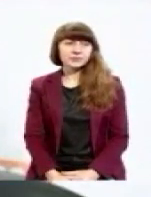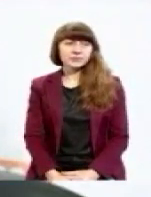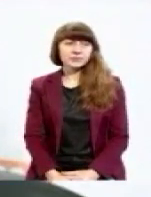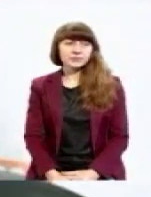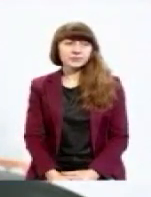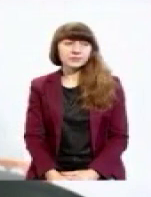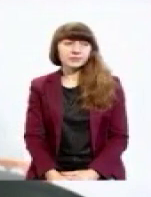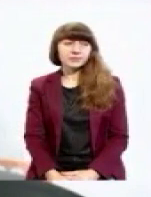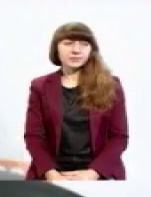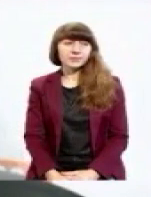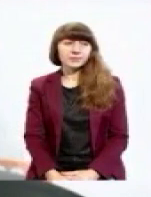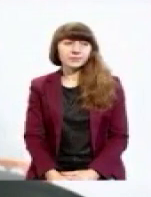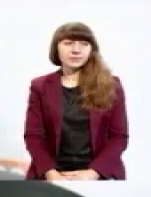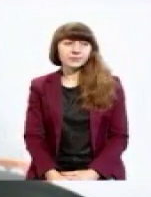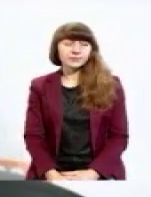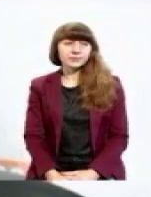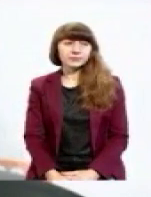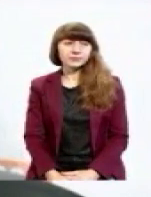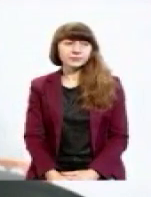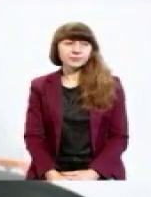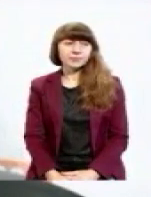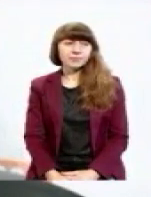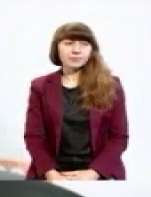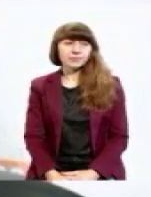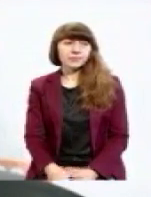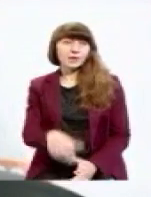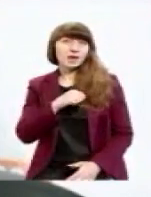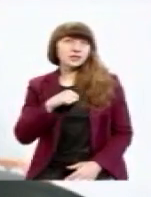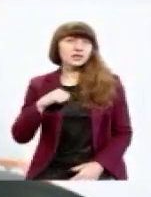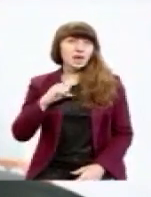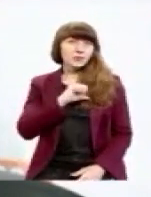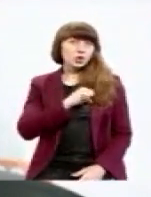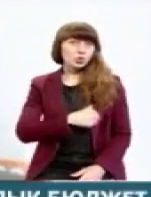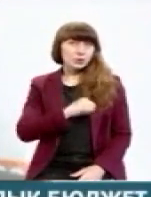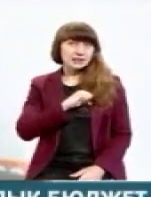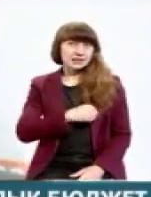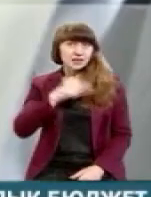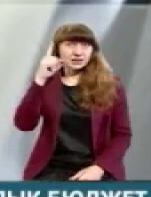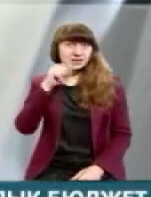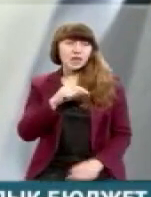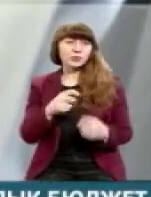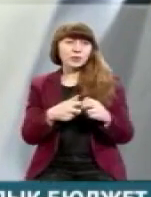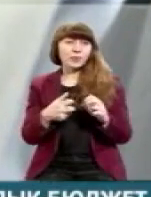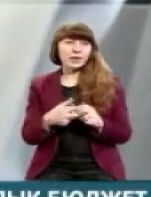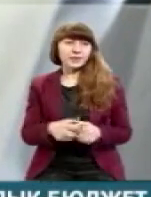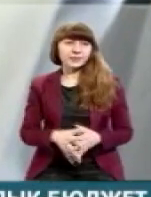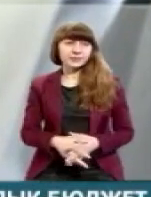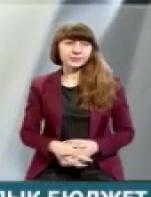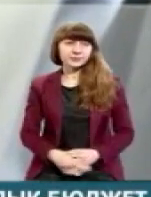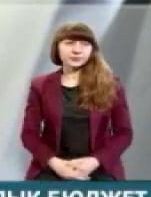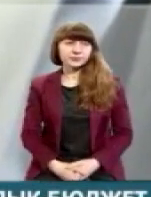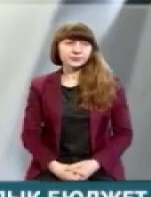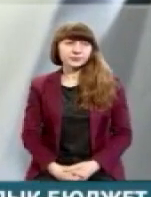Ол бәрінде проблеманы біледі, оны түсінеді бәрінде. И бүгін сұрақтарға жауап бергені өте дұрыс болды. Ел бойынша саяси